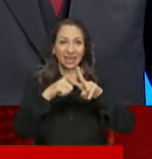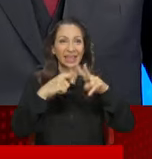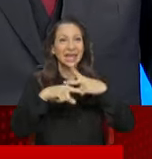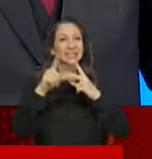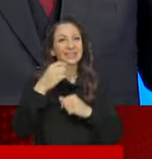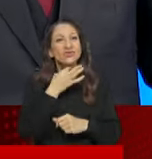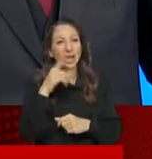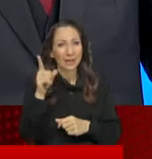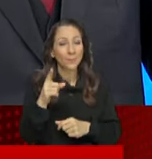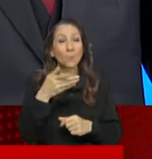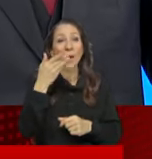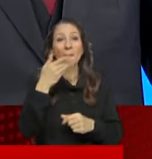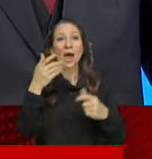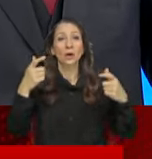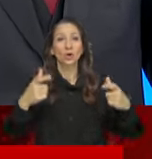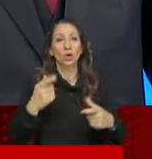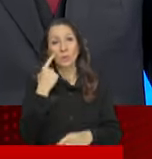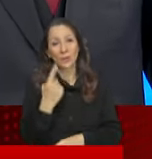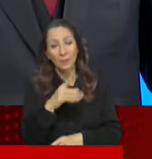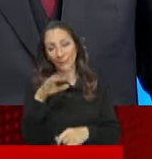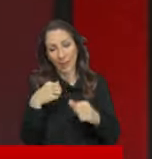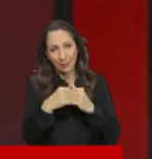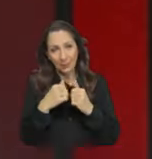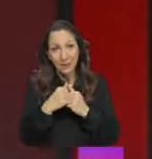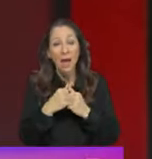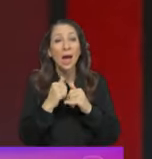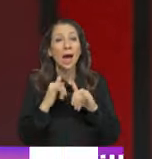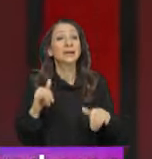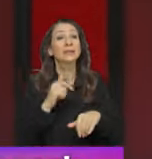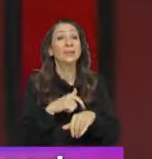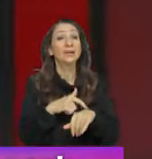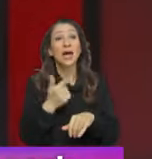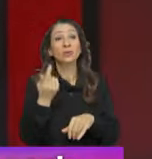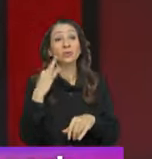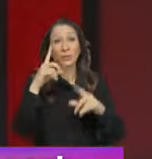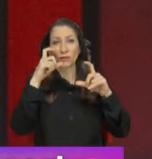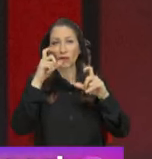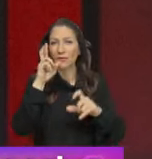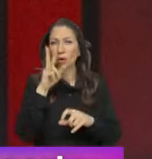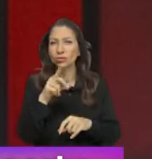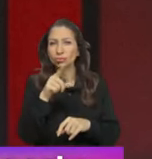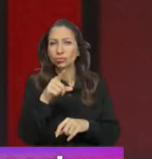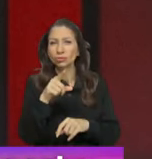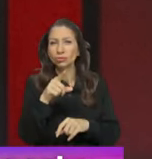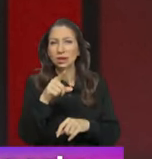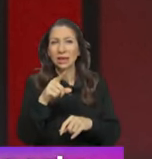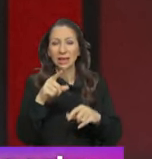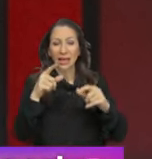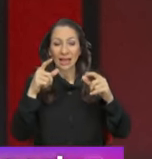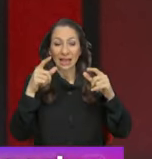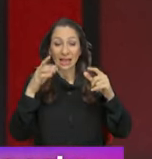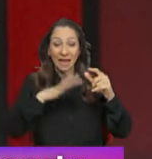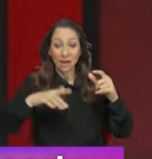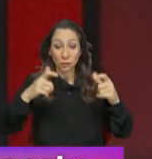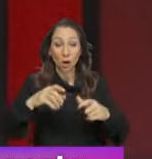edeyim Eee Marmara gölüne Bir bakalım hep birlikte e aynı zamanda az önce de bir fotoğraf görmüştü yeryüzü